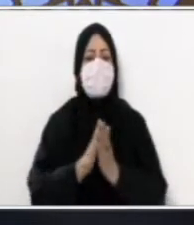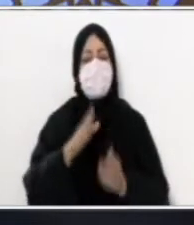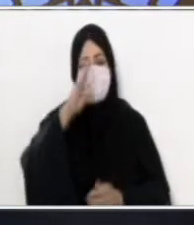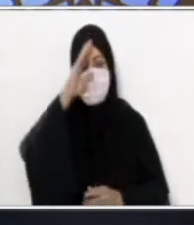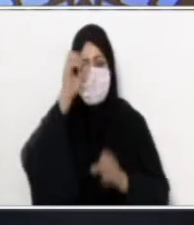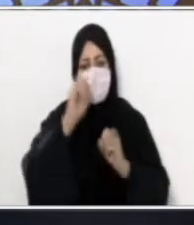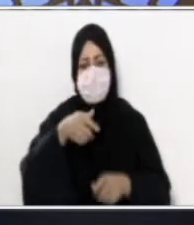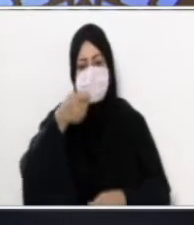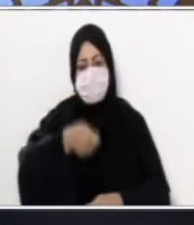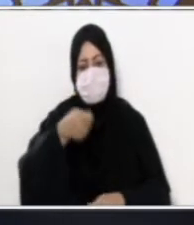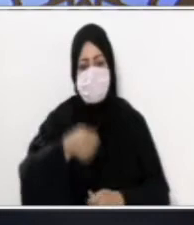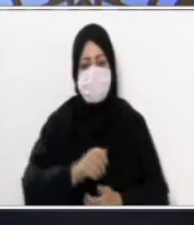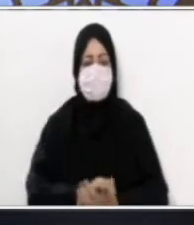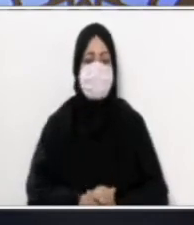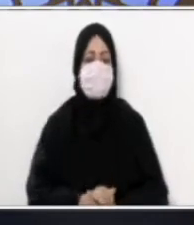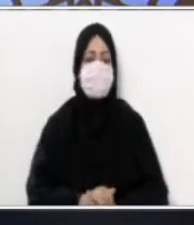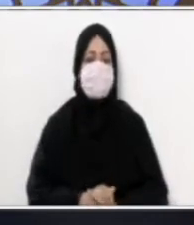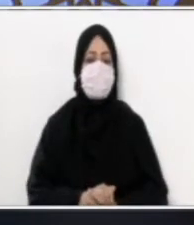الأخت رحاب من طرابلس.